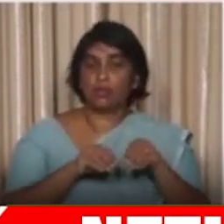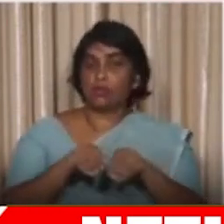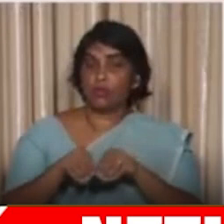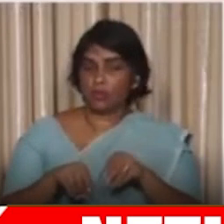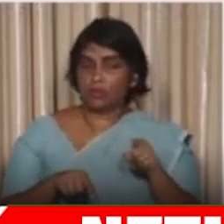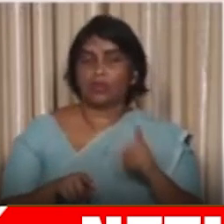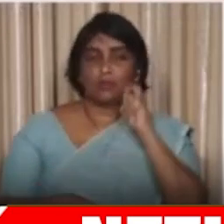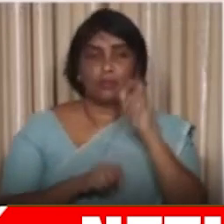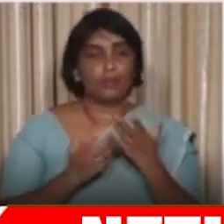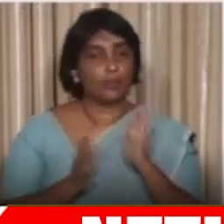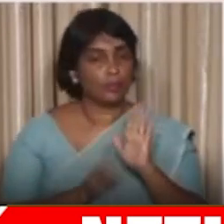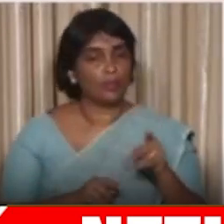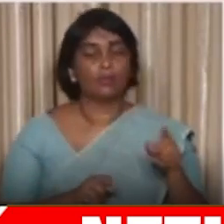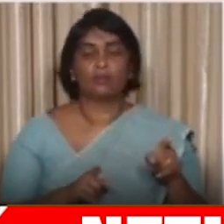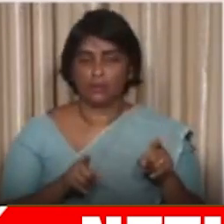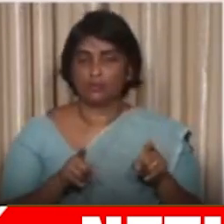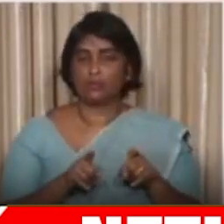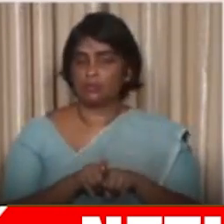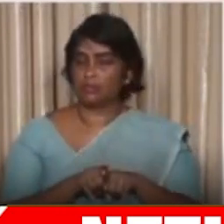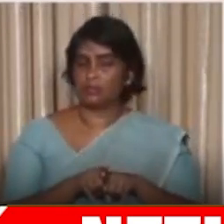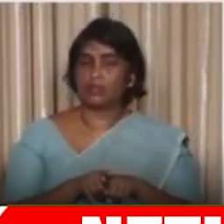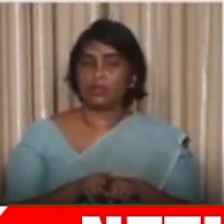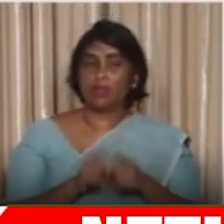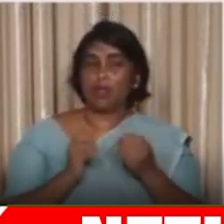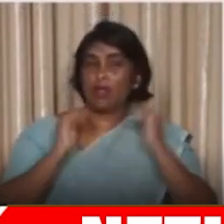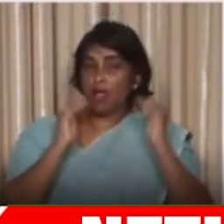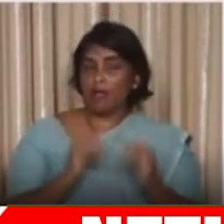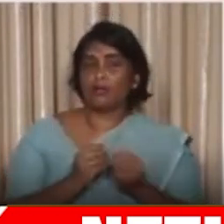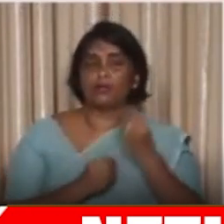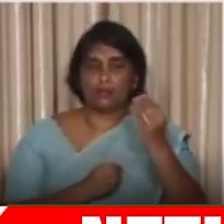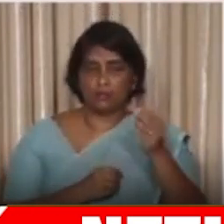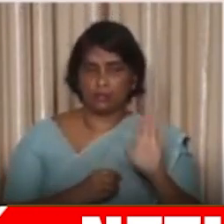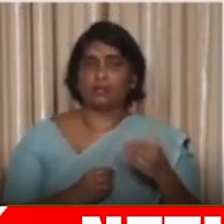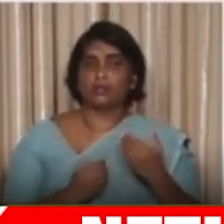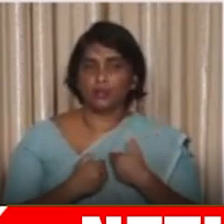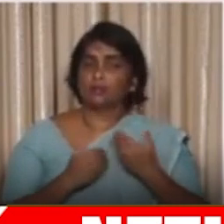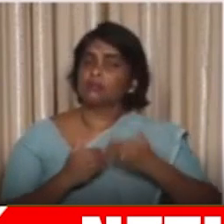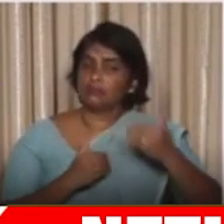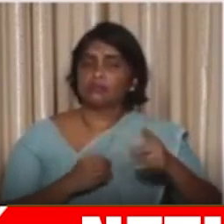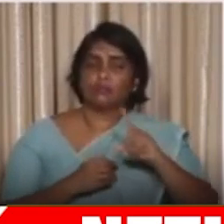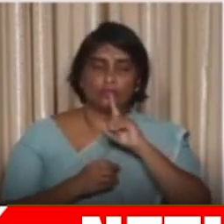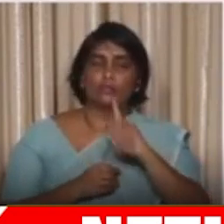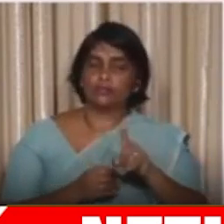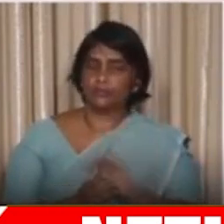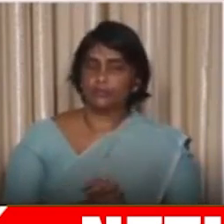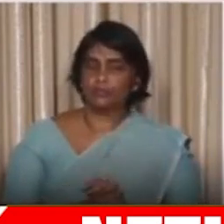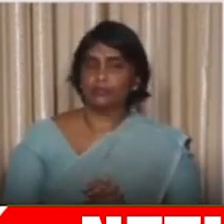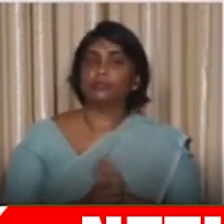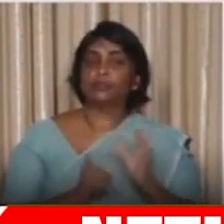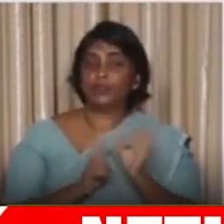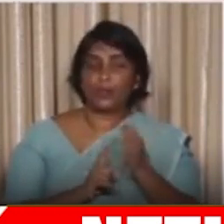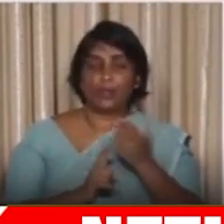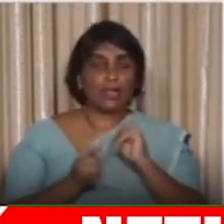ගොවියොන්ඩ මිනිසුන්ගේ තියෙන ඒ දේ අඩු කරලා දෙන්න ඕන. ඉතින් අපි දිගින් දිගටම කියන්නේ ඒකයි. ඉතින්